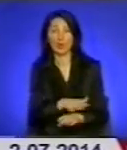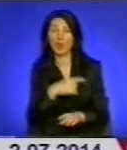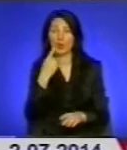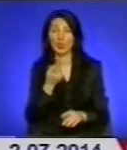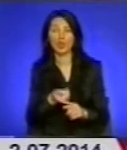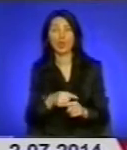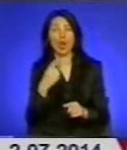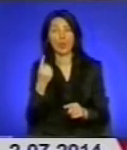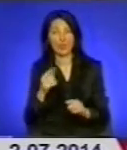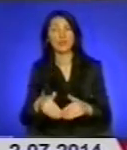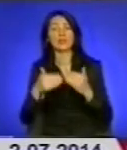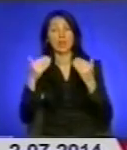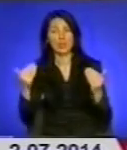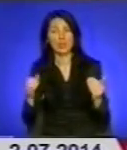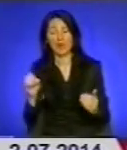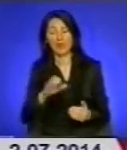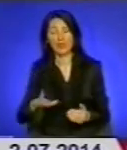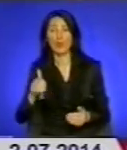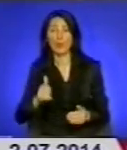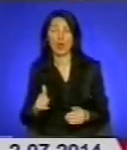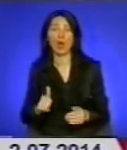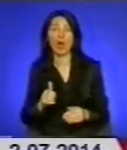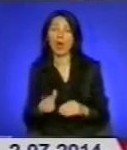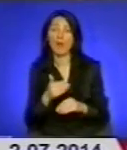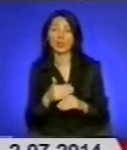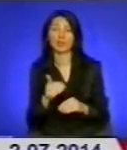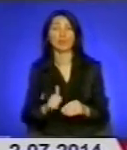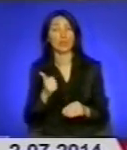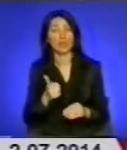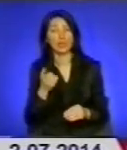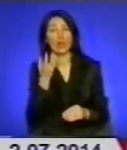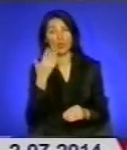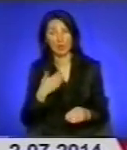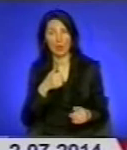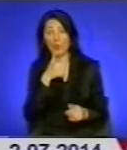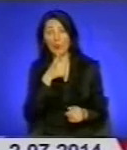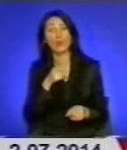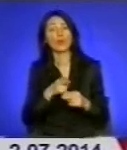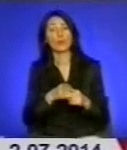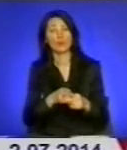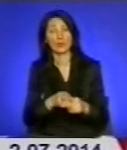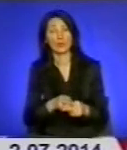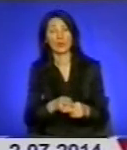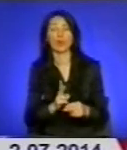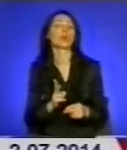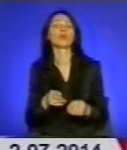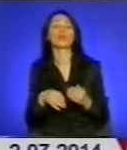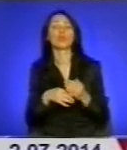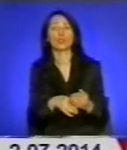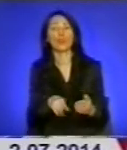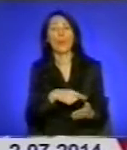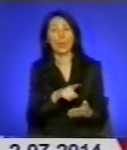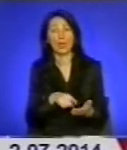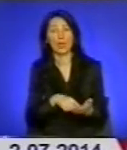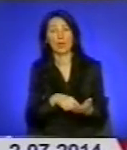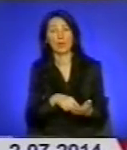одне з найбільших в Європі хвалилися А коли ми попробували втрутитися якимось чином питання